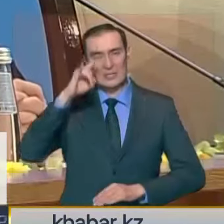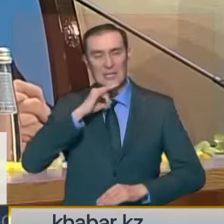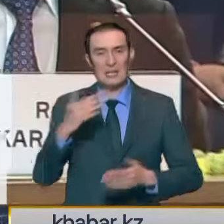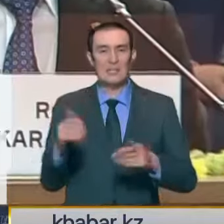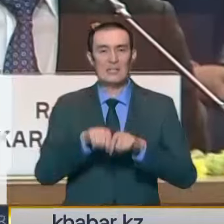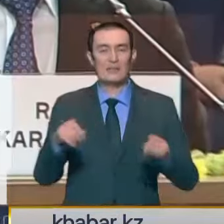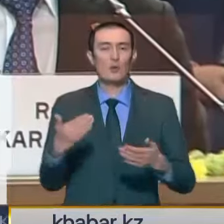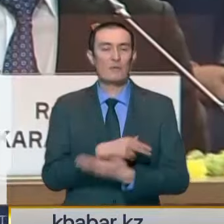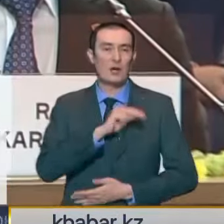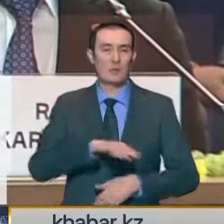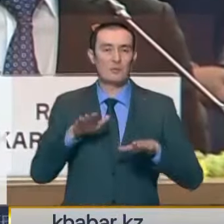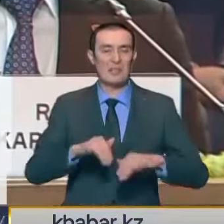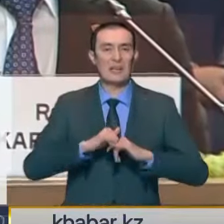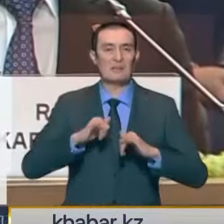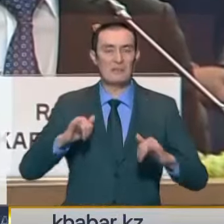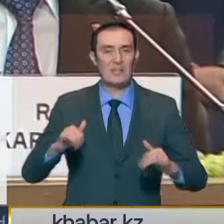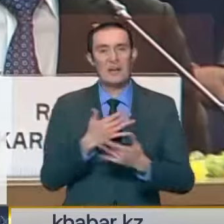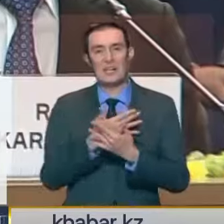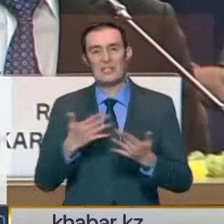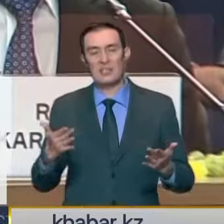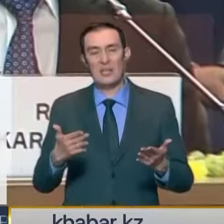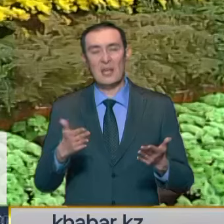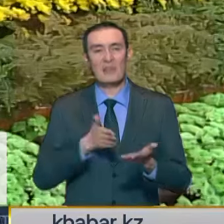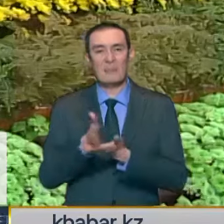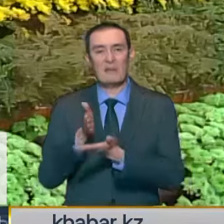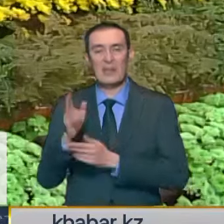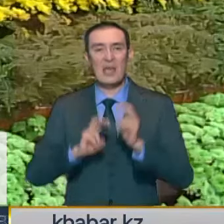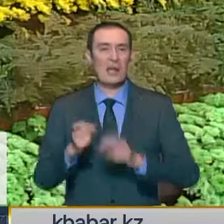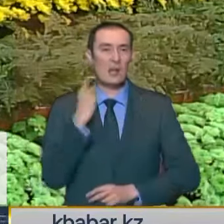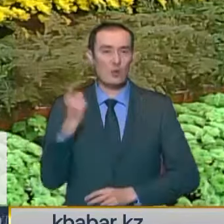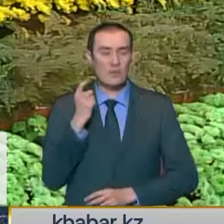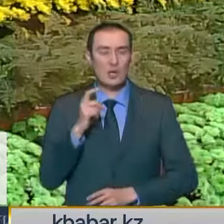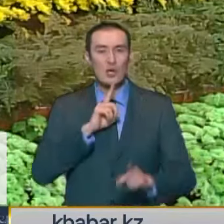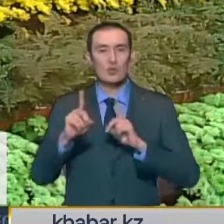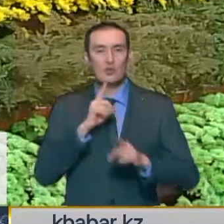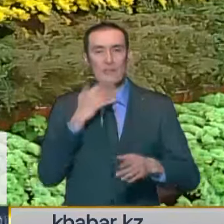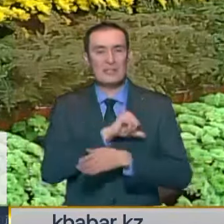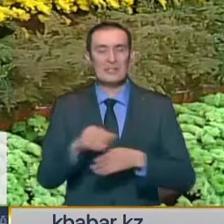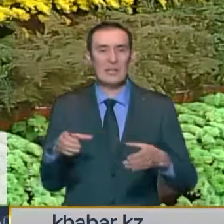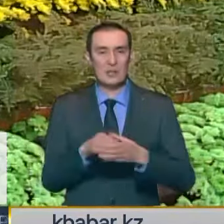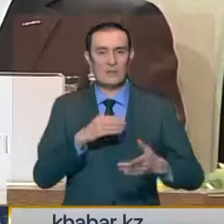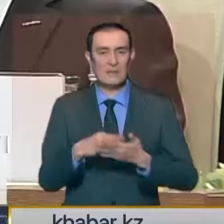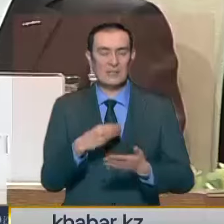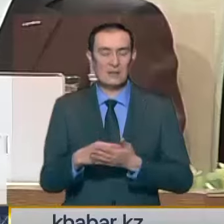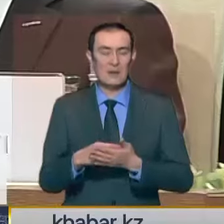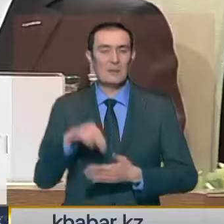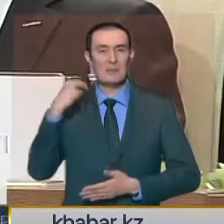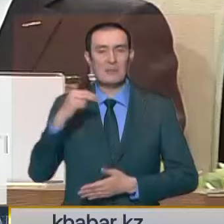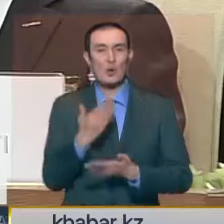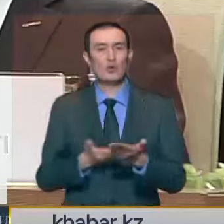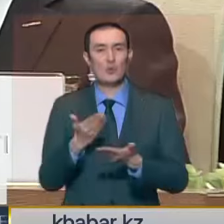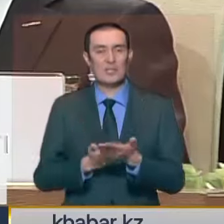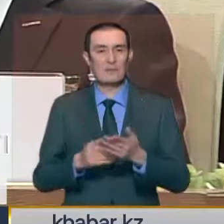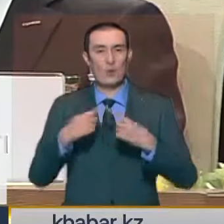новые рабочие места и развивать различные секторы экономики совет иностранных инвесторов при президенте - это консультативный